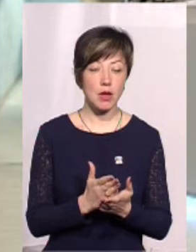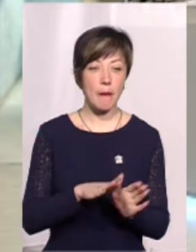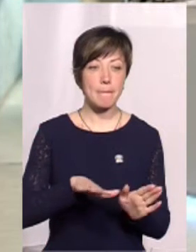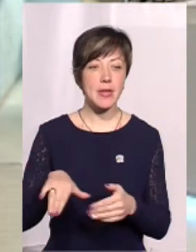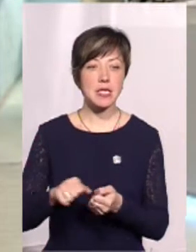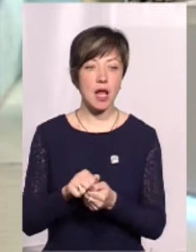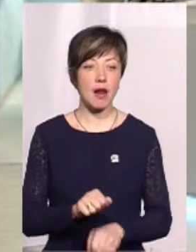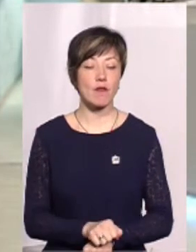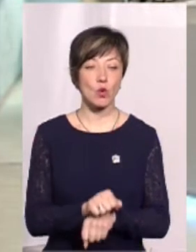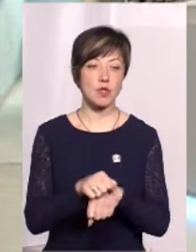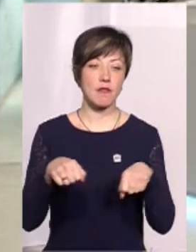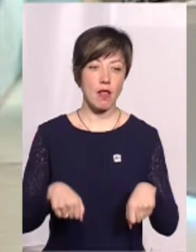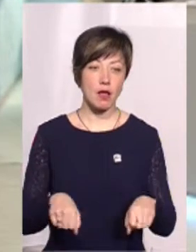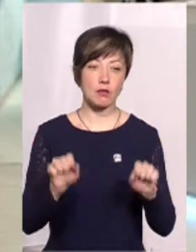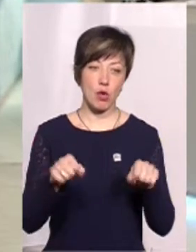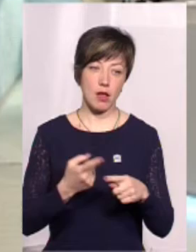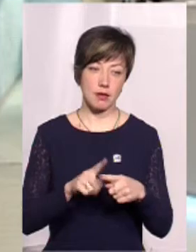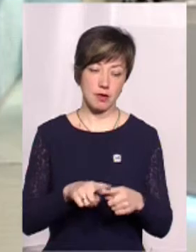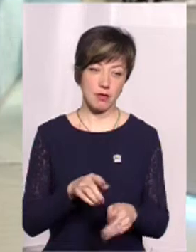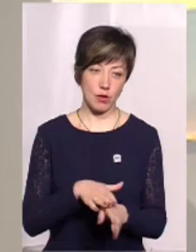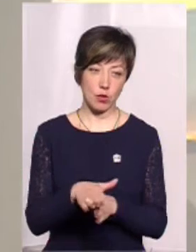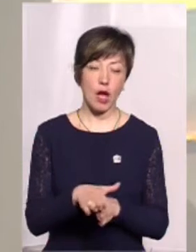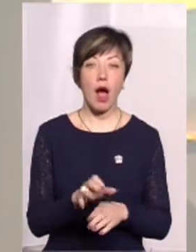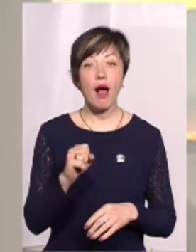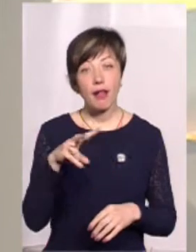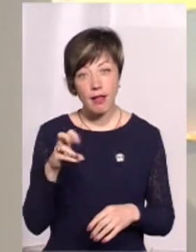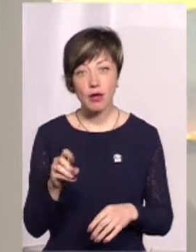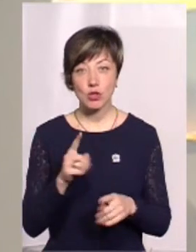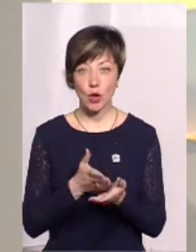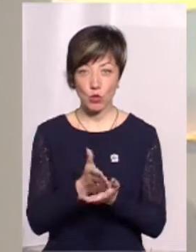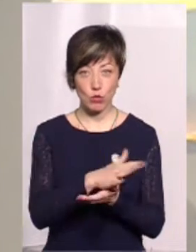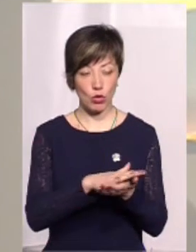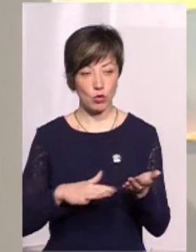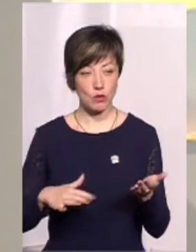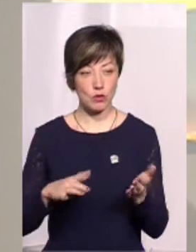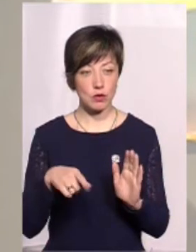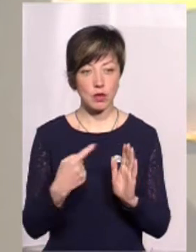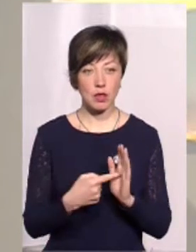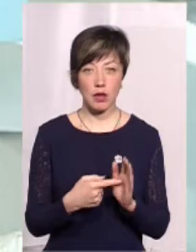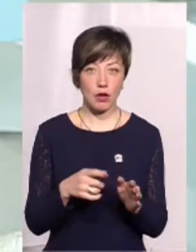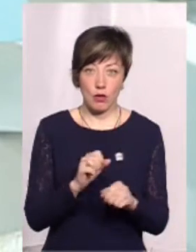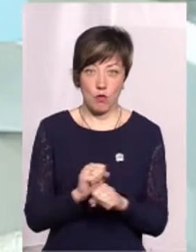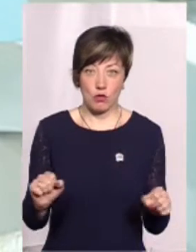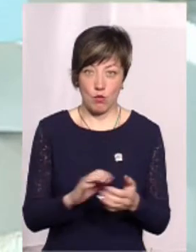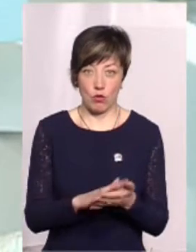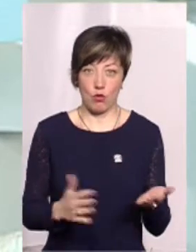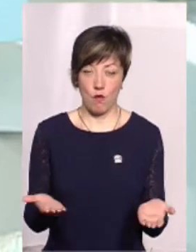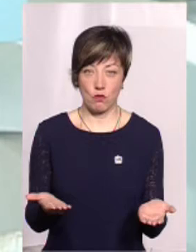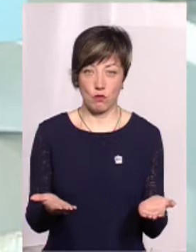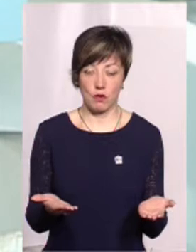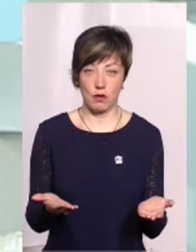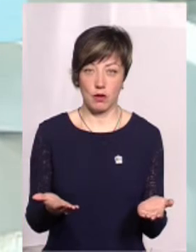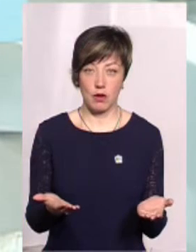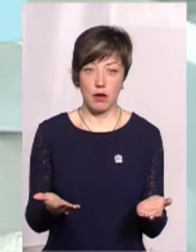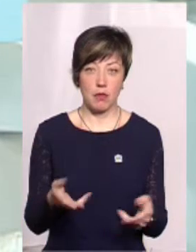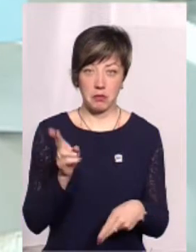після революційної влади, яка змогла це зробити. Так, але те, що все ж таки цей курс буде продовжуватись. А його не можна не продовжувати. Тому